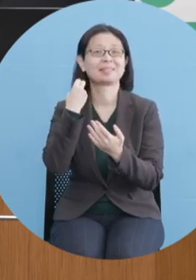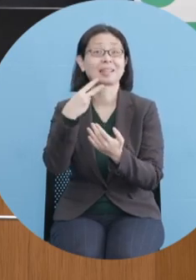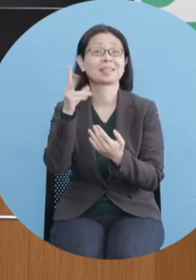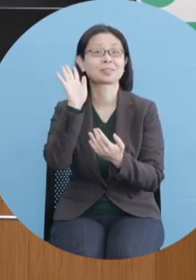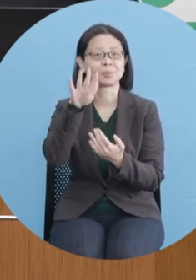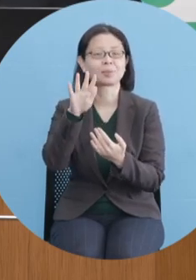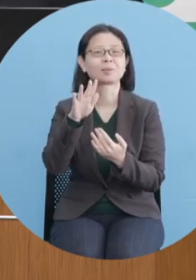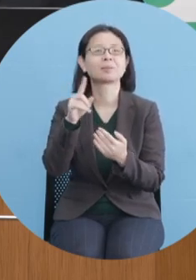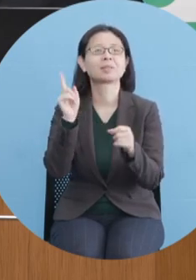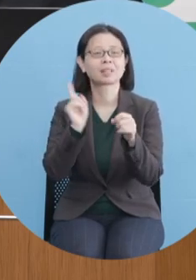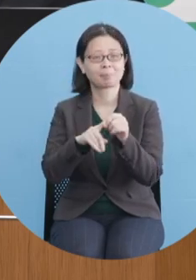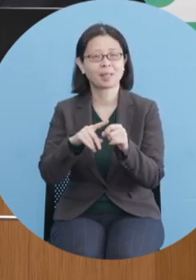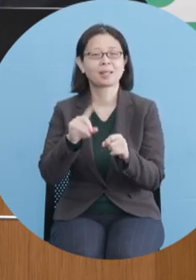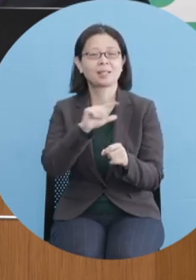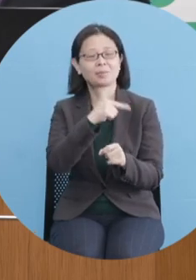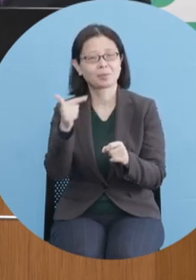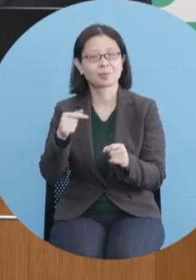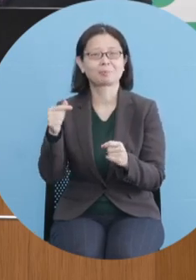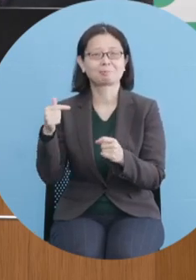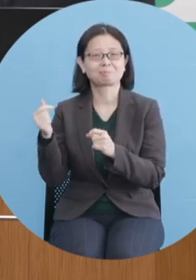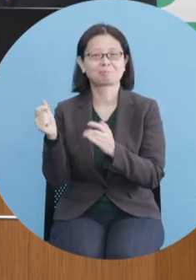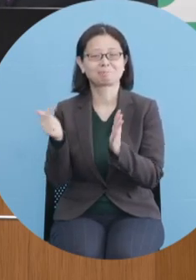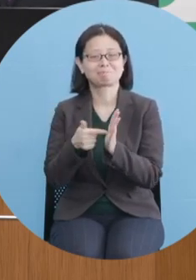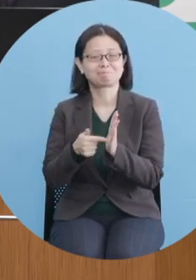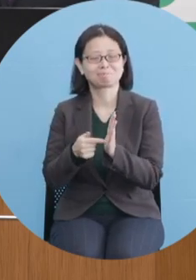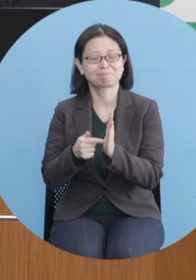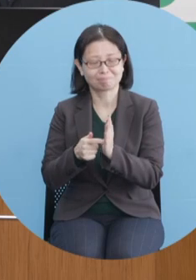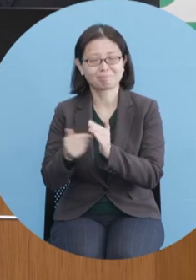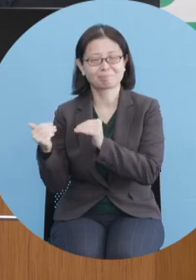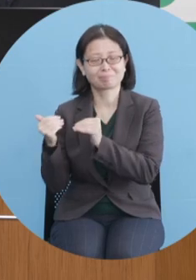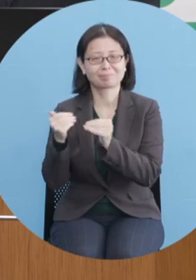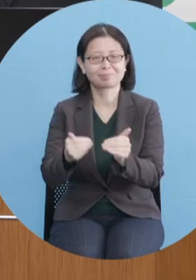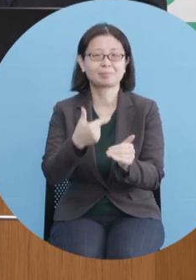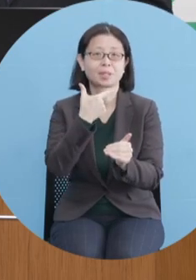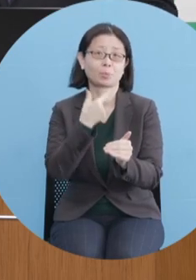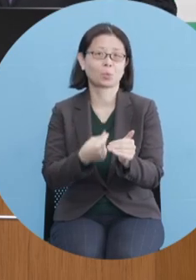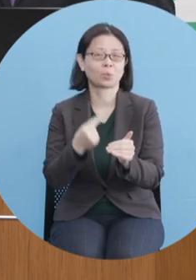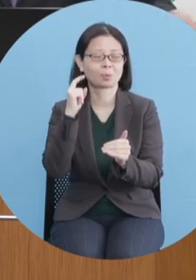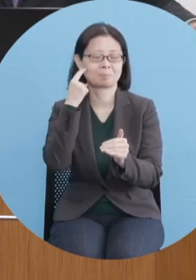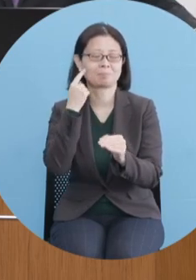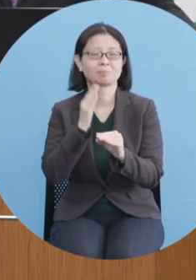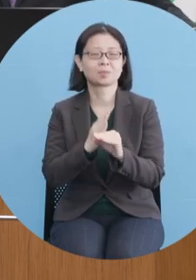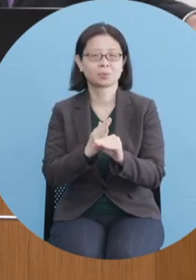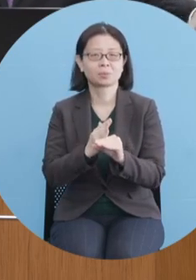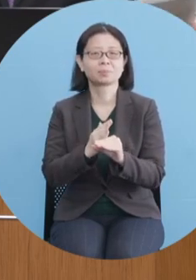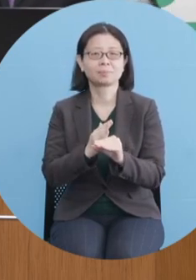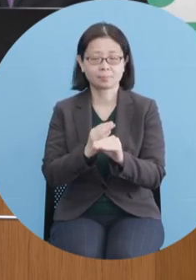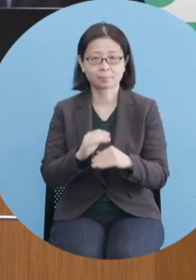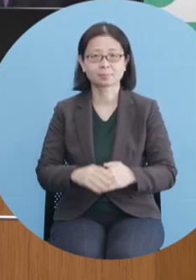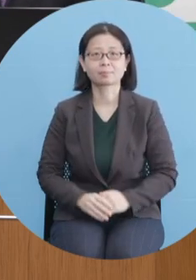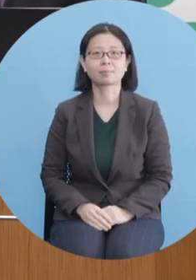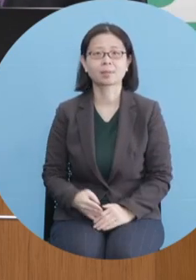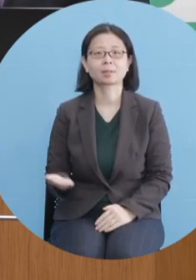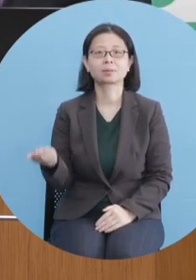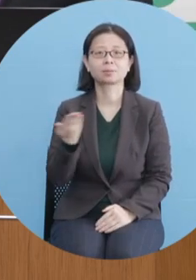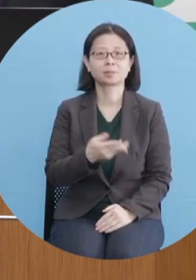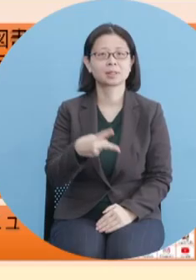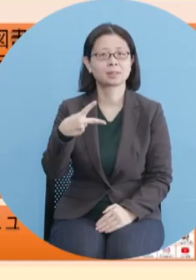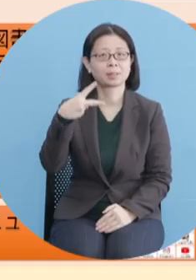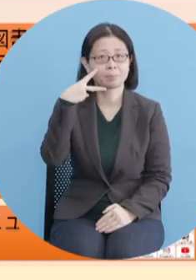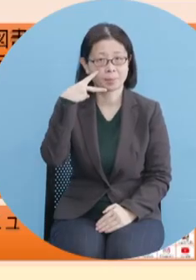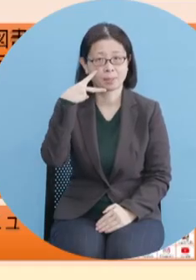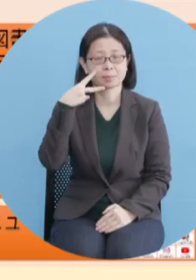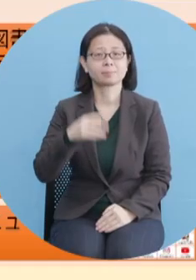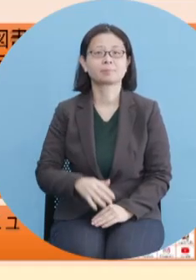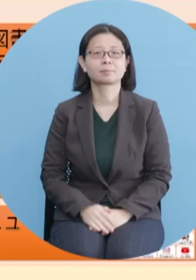感を持ってえPRに努めていきたいという風に思っっておりますえ続きまして2点目でございます